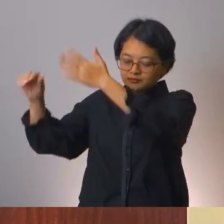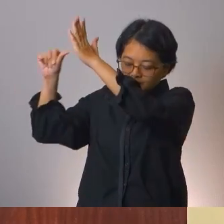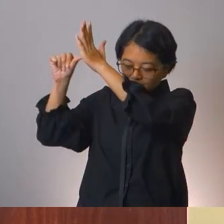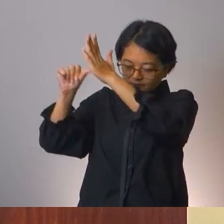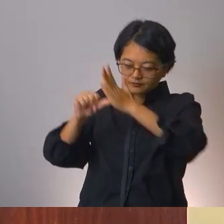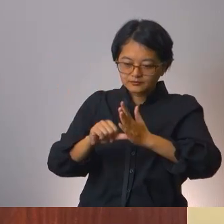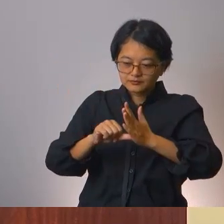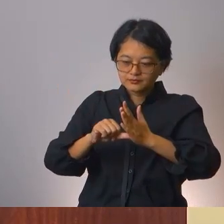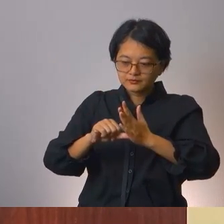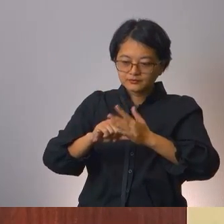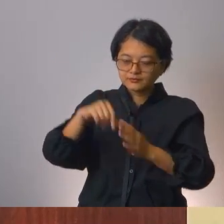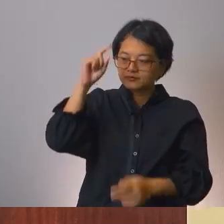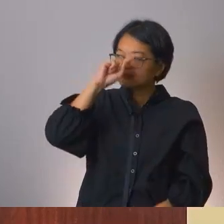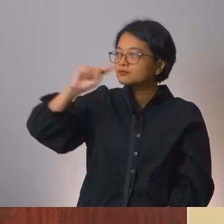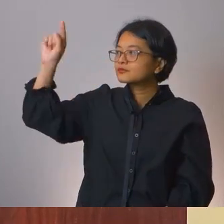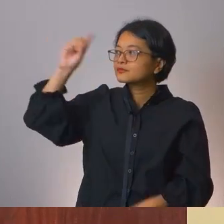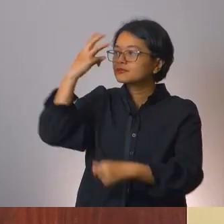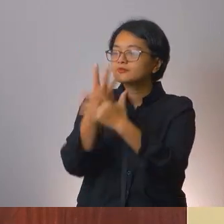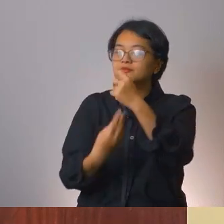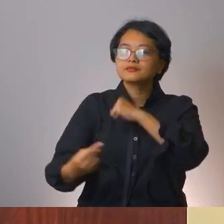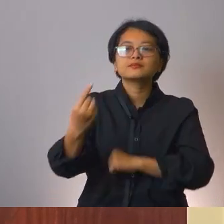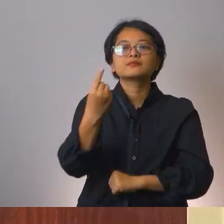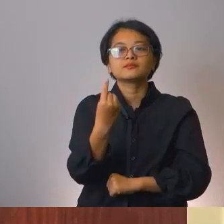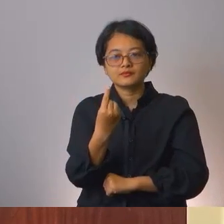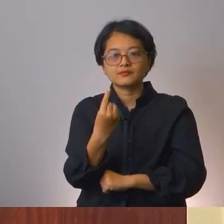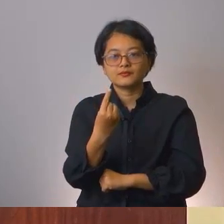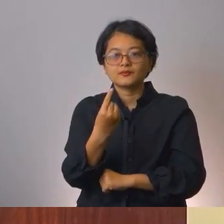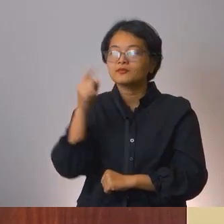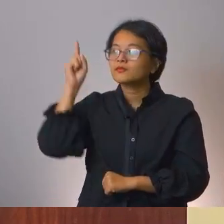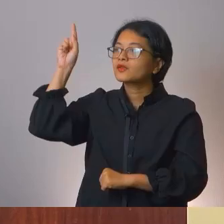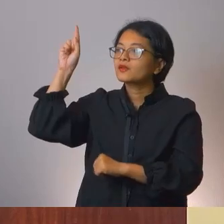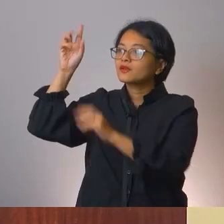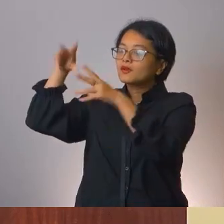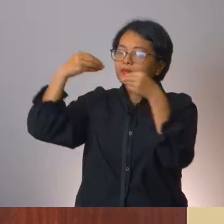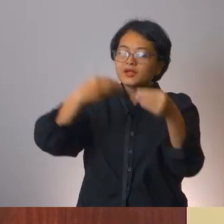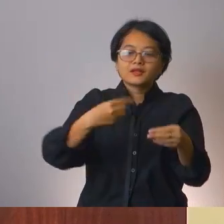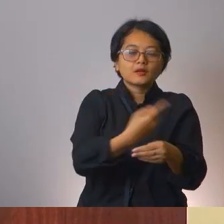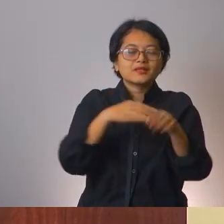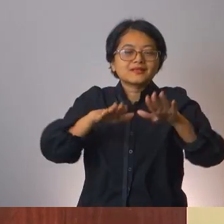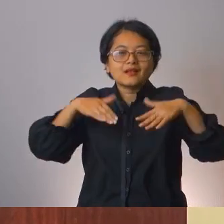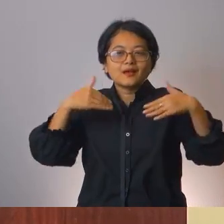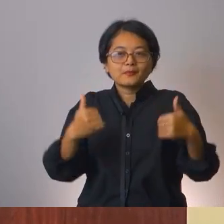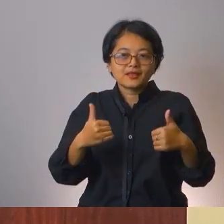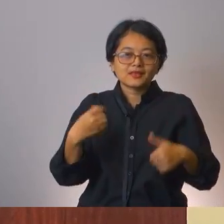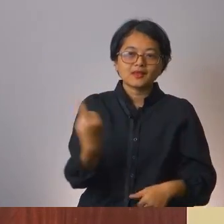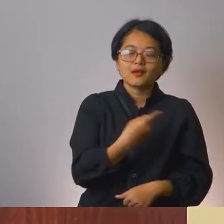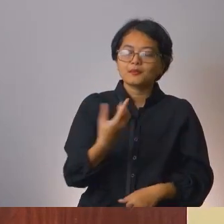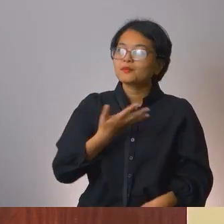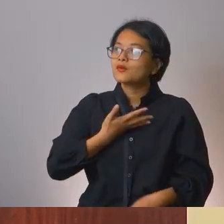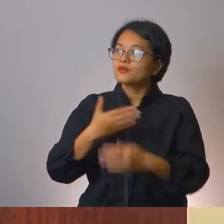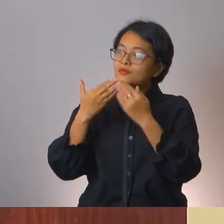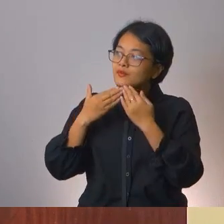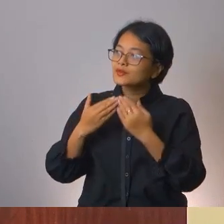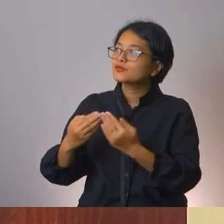Trinitas yang menyelamatkan kami, anak-anak-Mu. Kami bersyukur pada Tuhan, karena kami